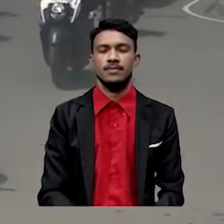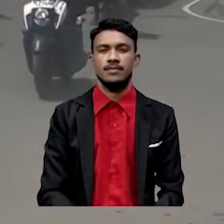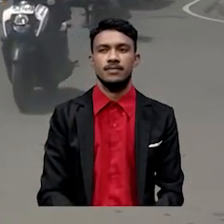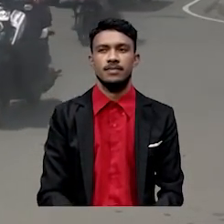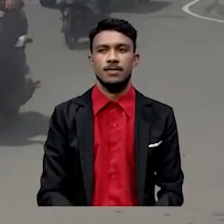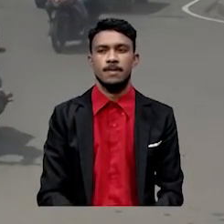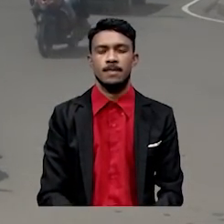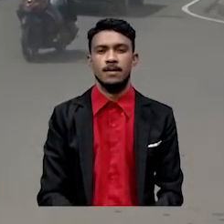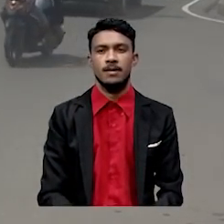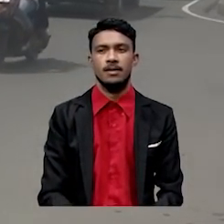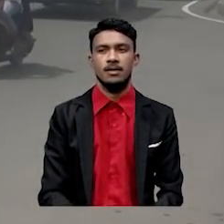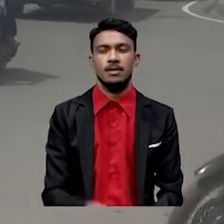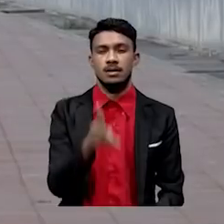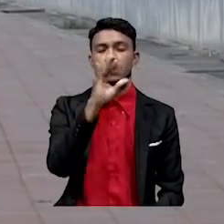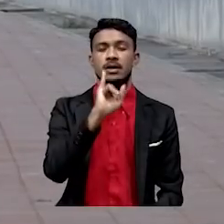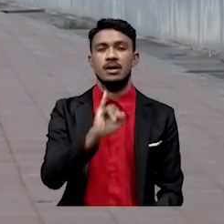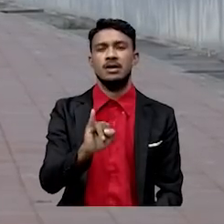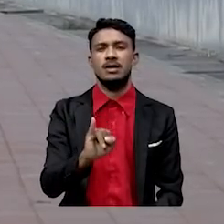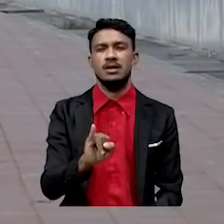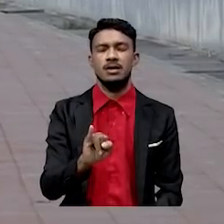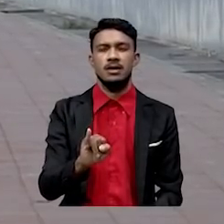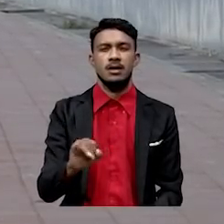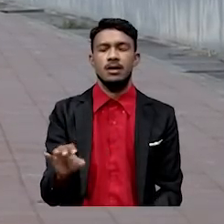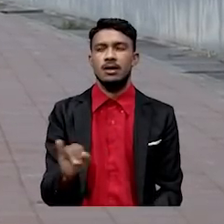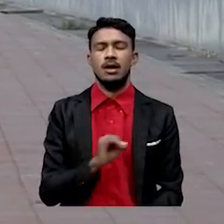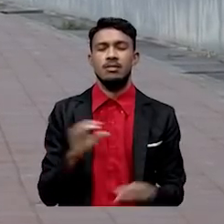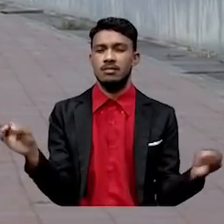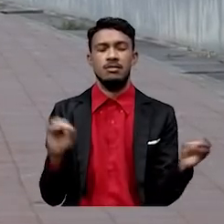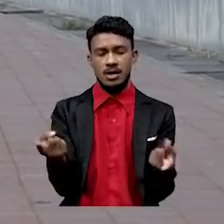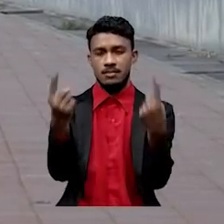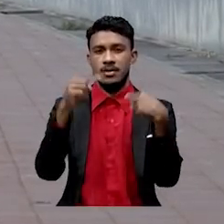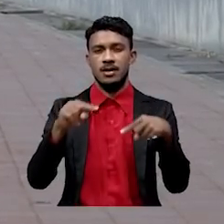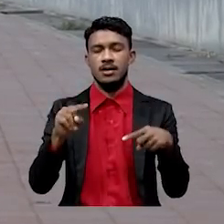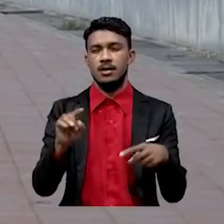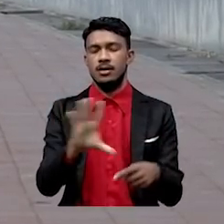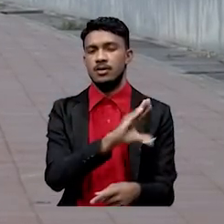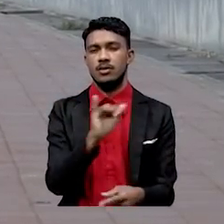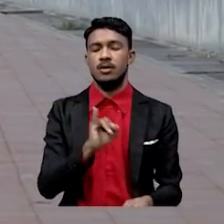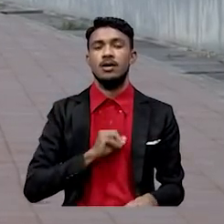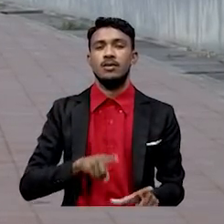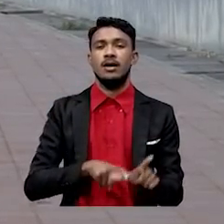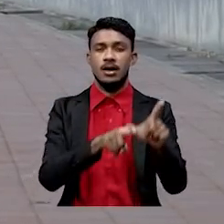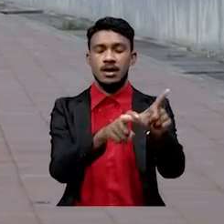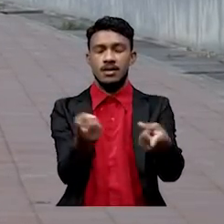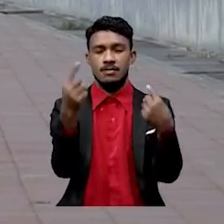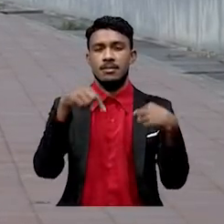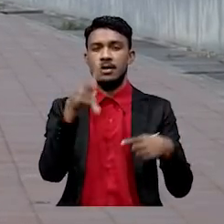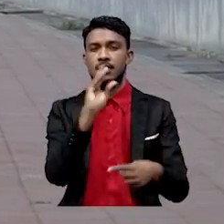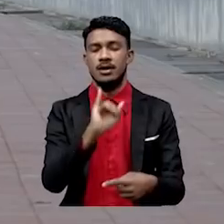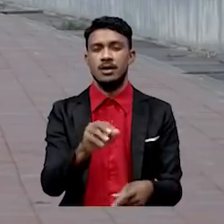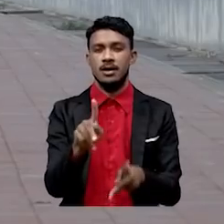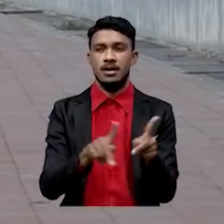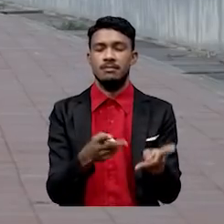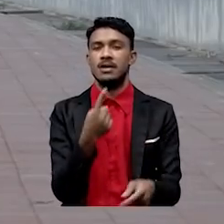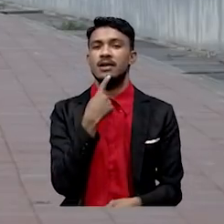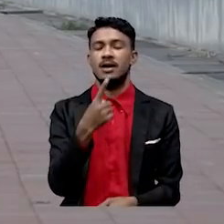Di lima roma hau nungka mai. Ate hau halai de to hau mahetan dili. Mahetan dili tamba ema konta di an dili ita